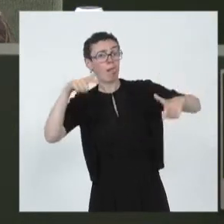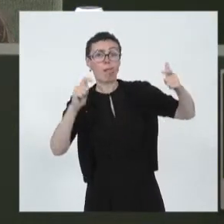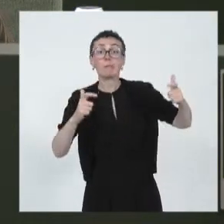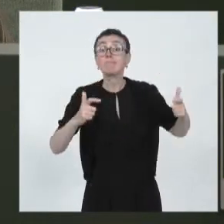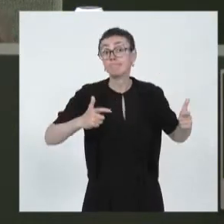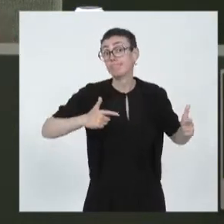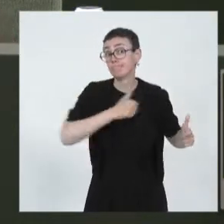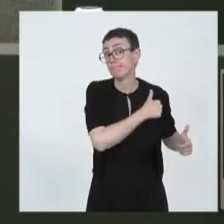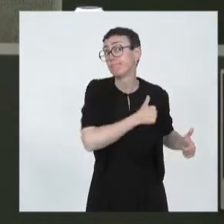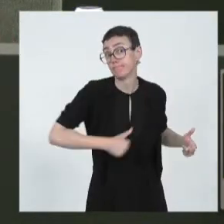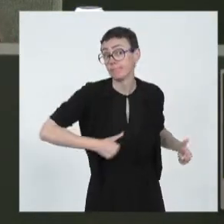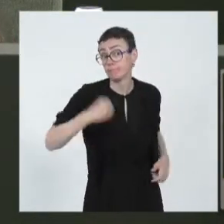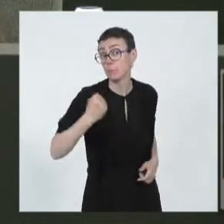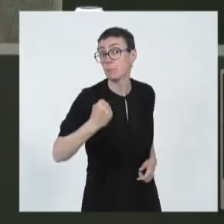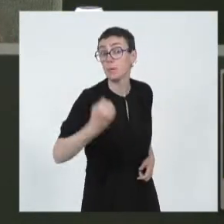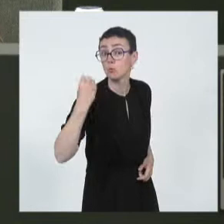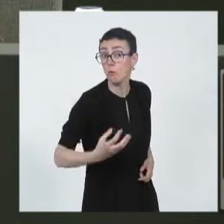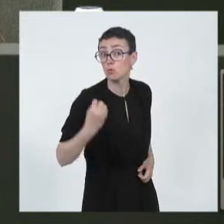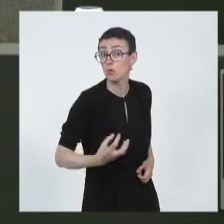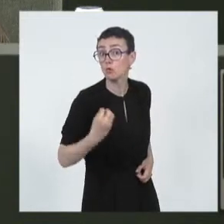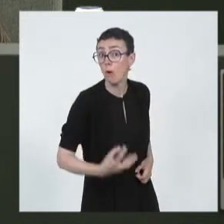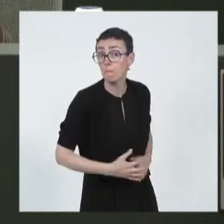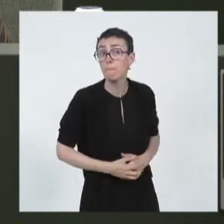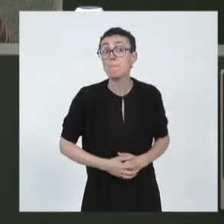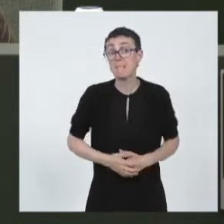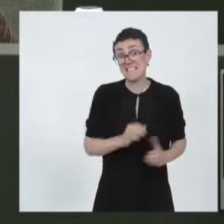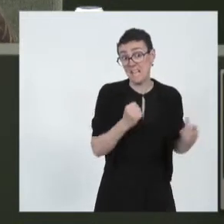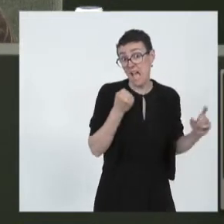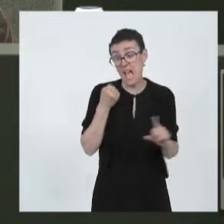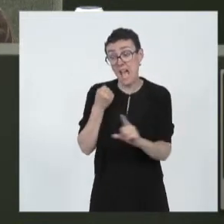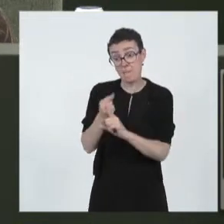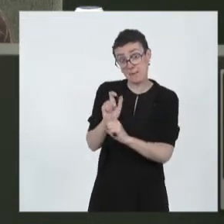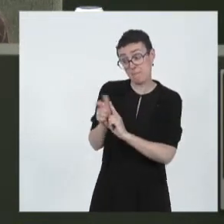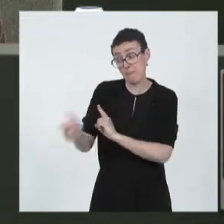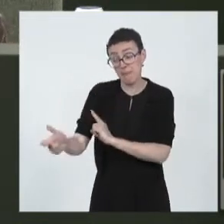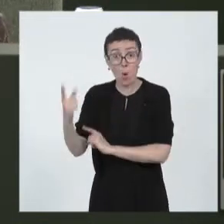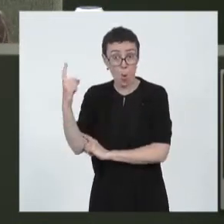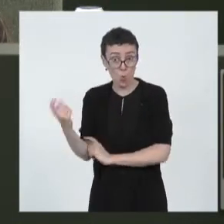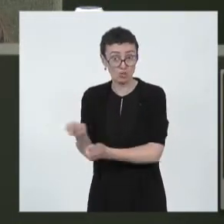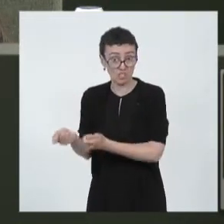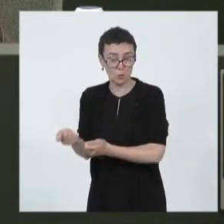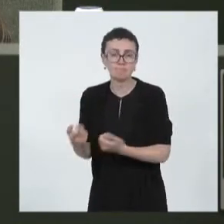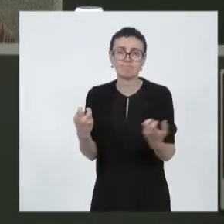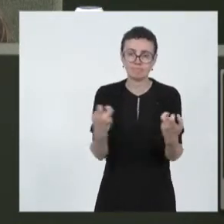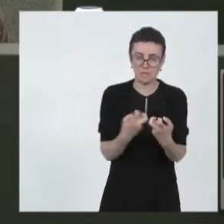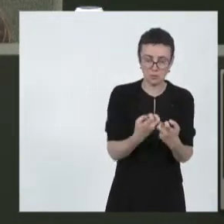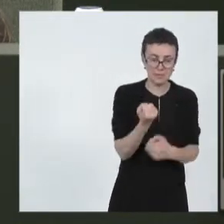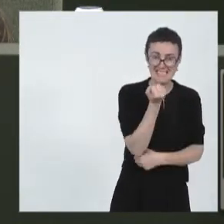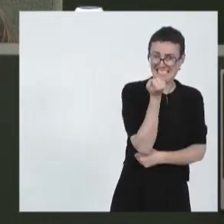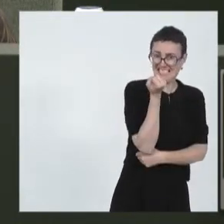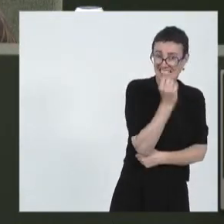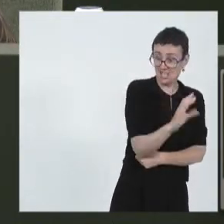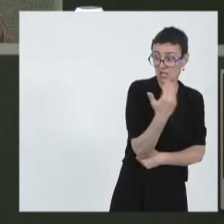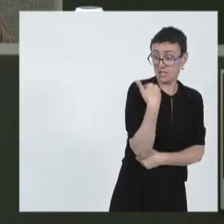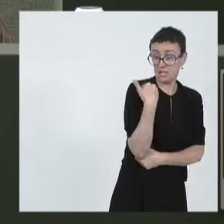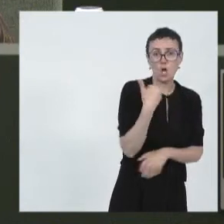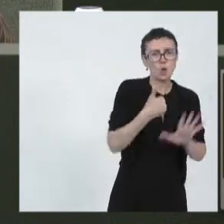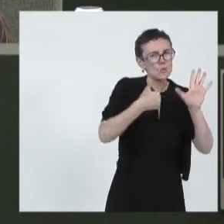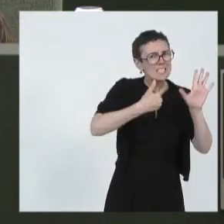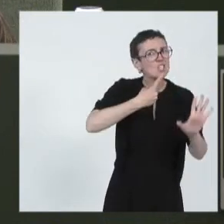fréquents et ils impactent la disponibilité et la gestion de l'eau. D'abord, la sécheresse, je le rappelle, le 6 juin dernier, la